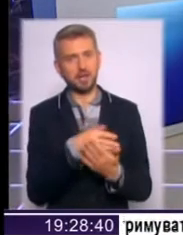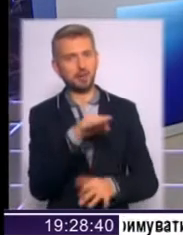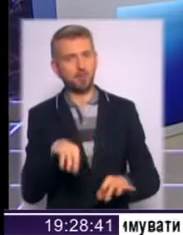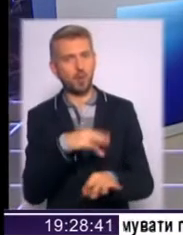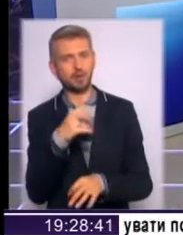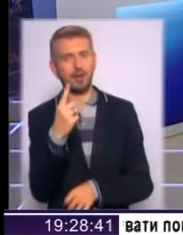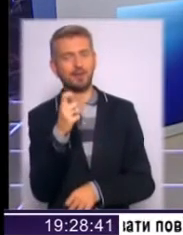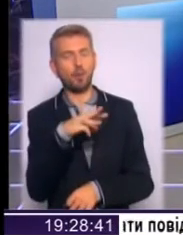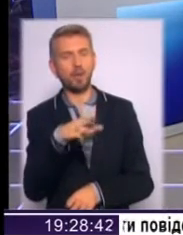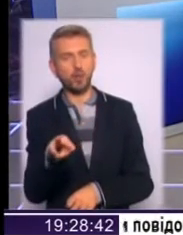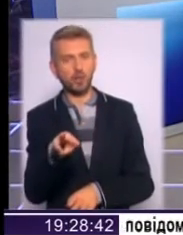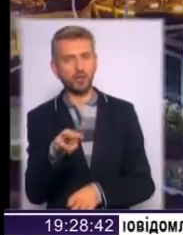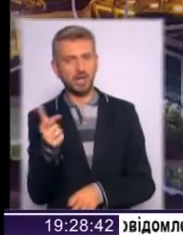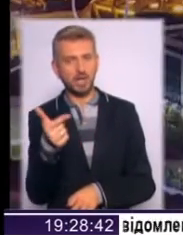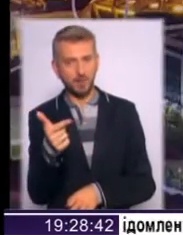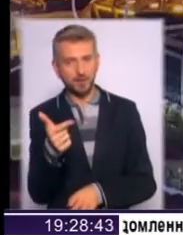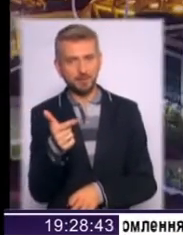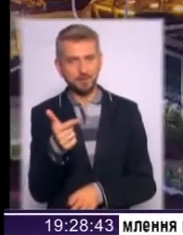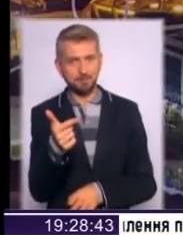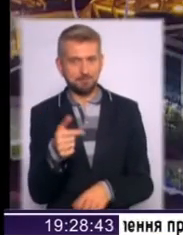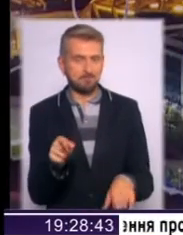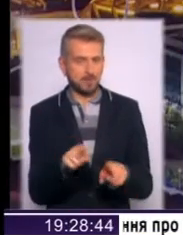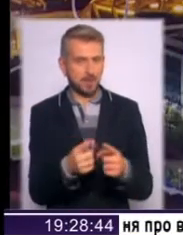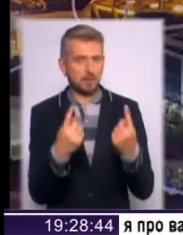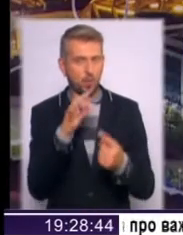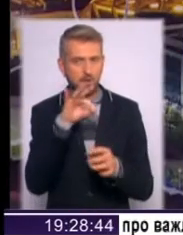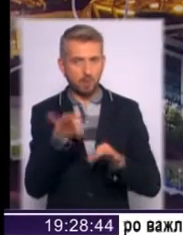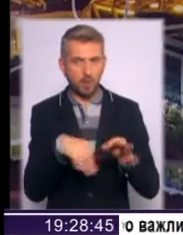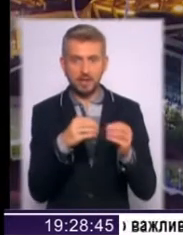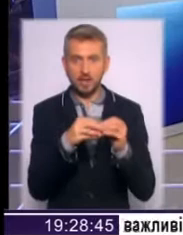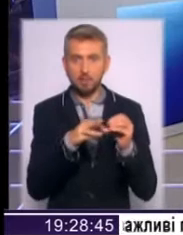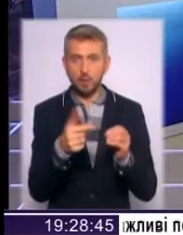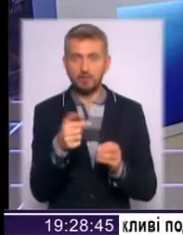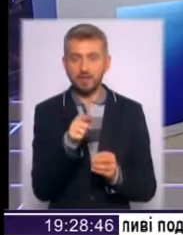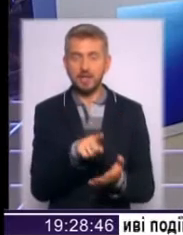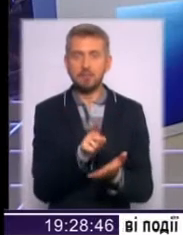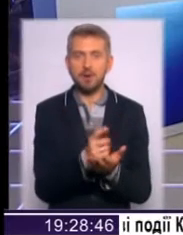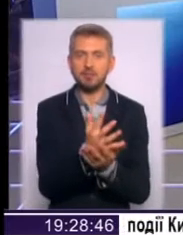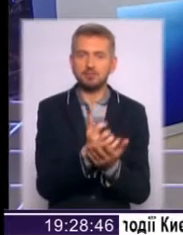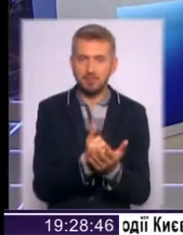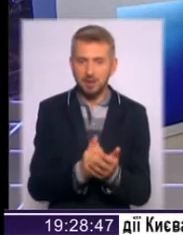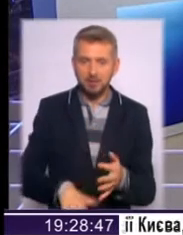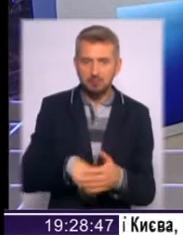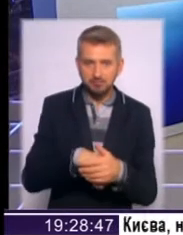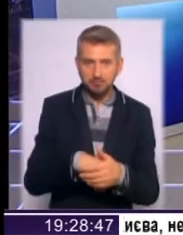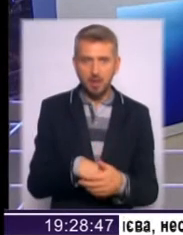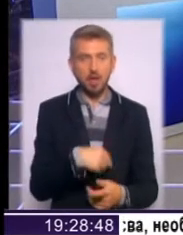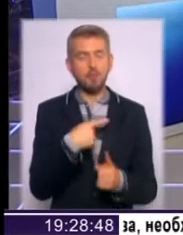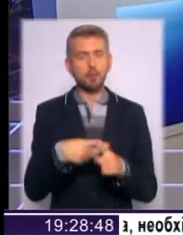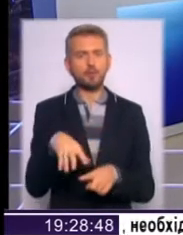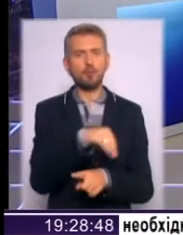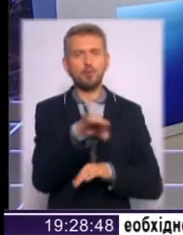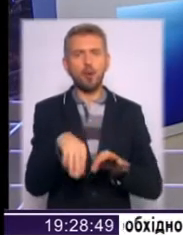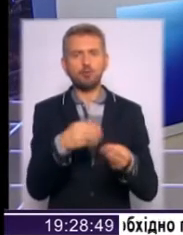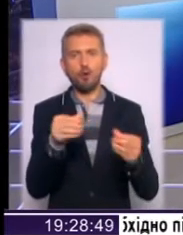100 мільйонів гривень, ну такий серйозний проєкт, то 10 мільйонів гривень ти маєш зарезервувати своїх коштів. Плюс всю